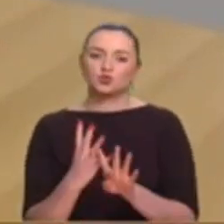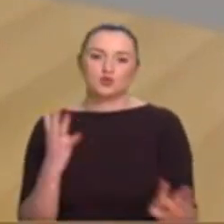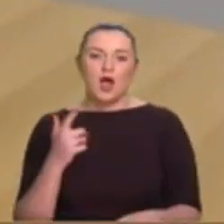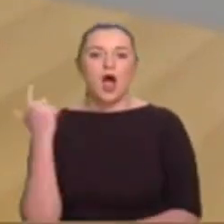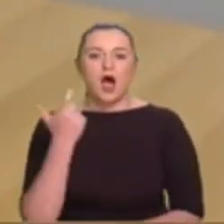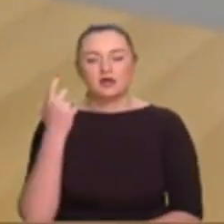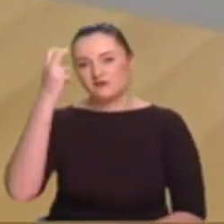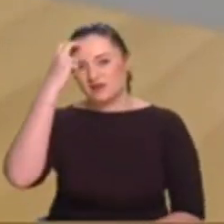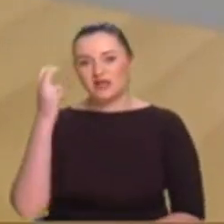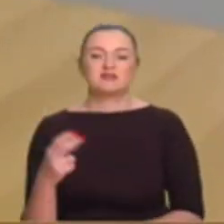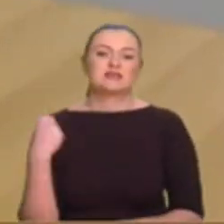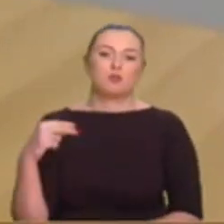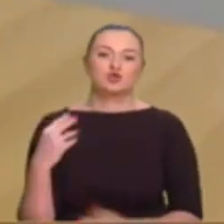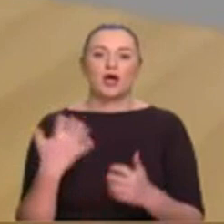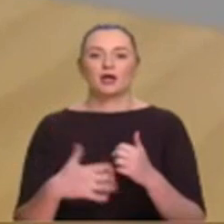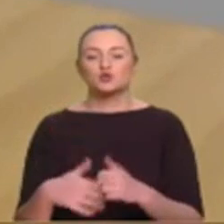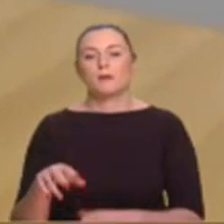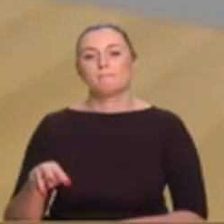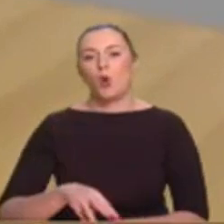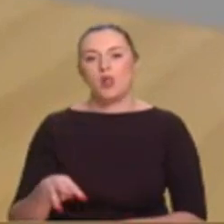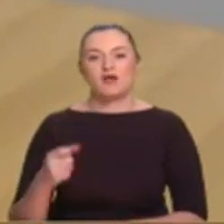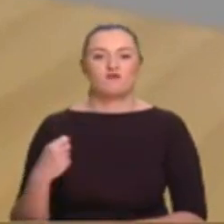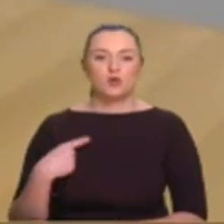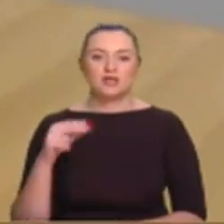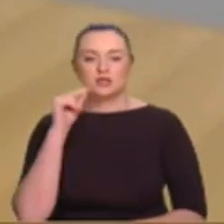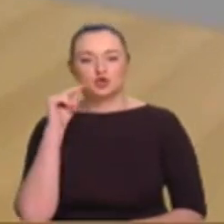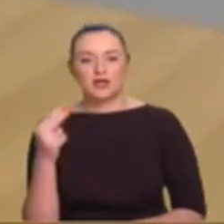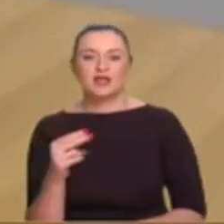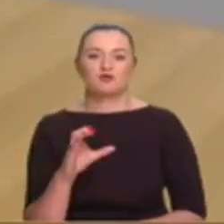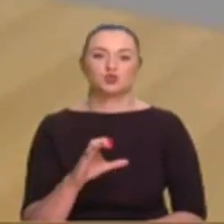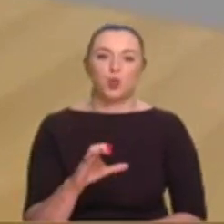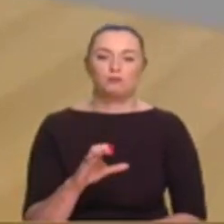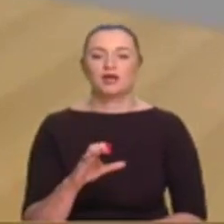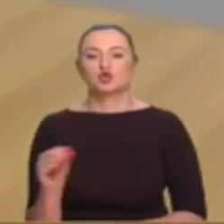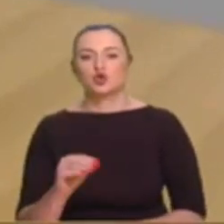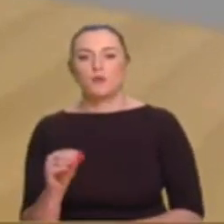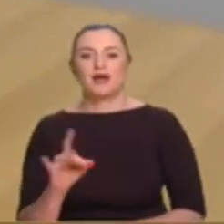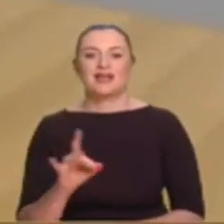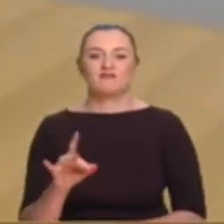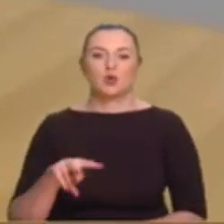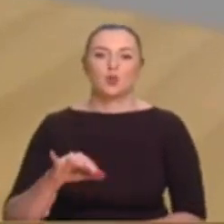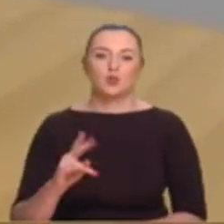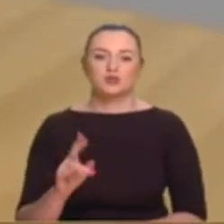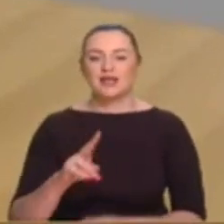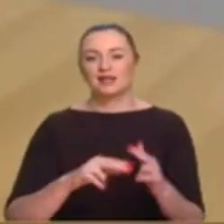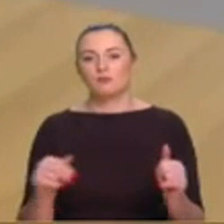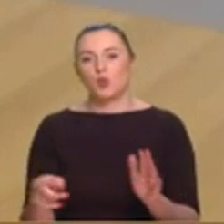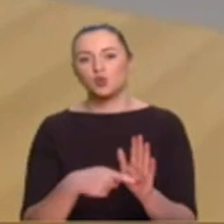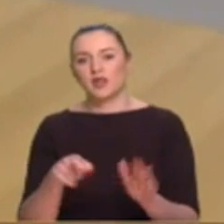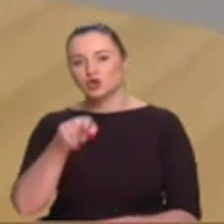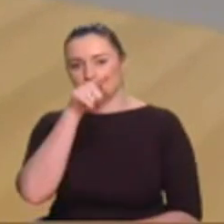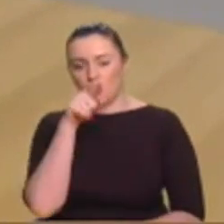Харків, Київ, Запоріжжя, Херсон, Миколаїв, Одеса, Чернігів, Суми, Житомир, Рівне, Луцьк, Дніпро, Донеччина,